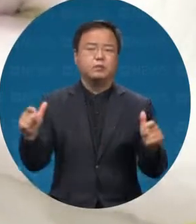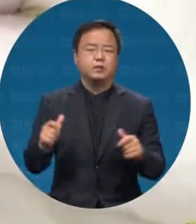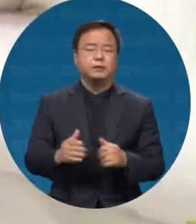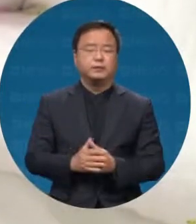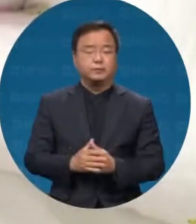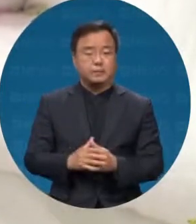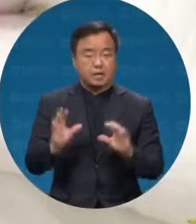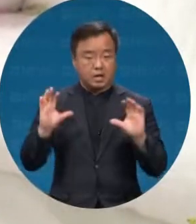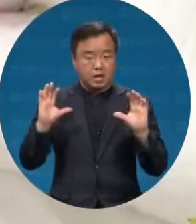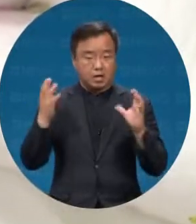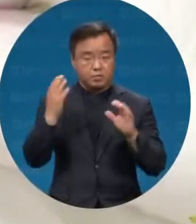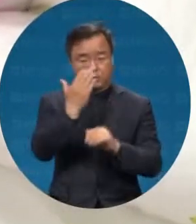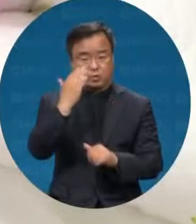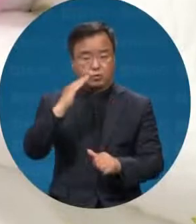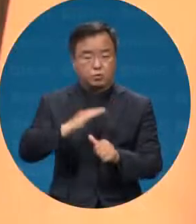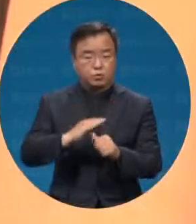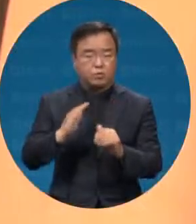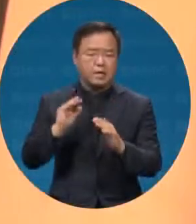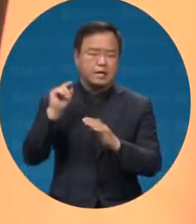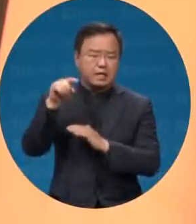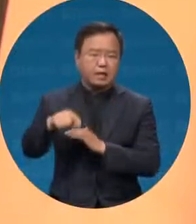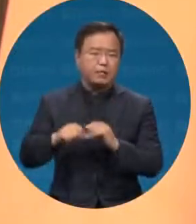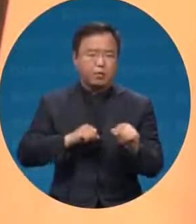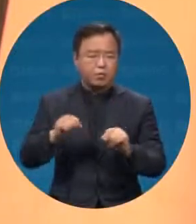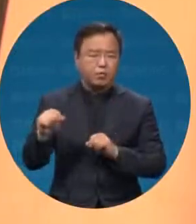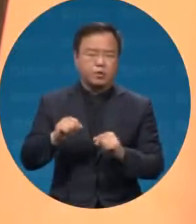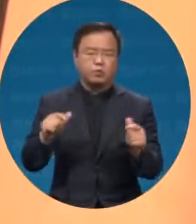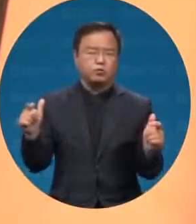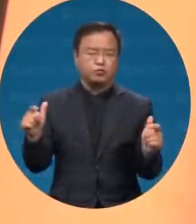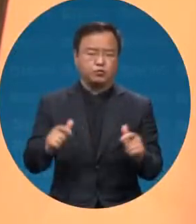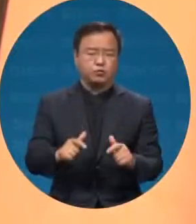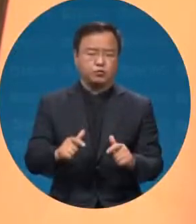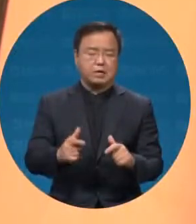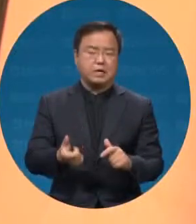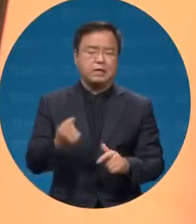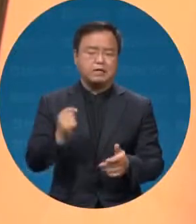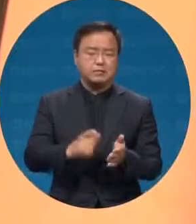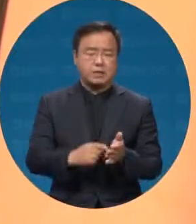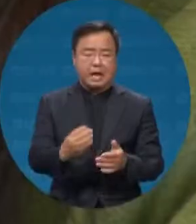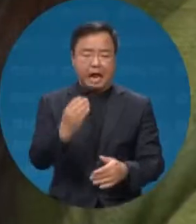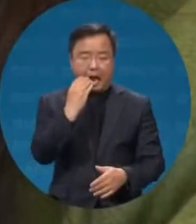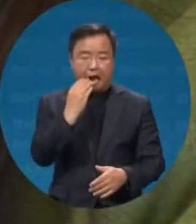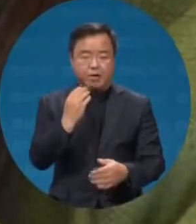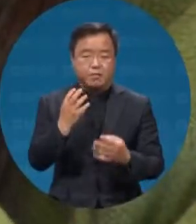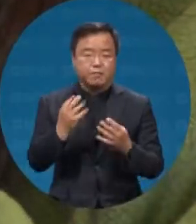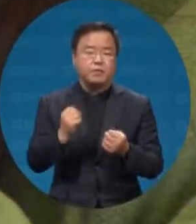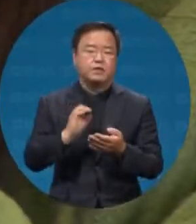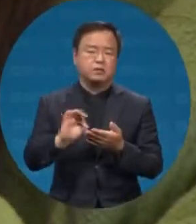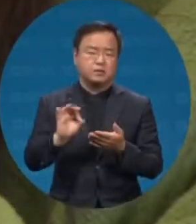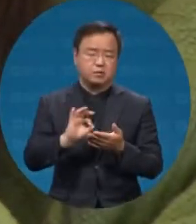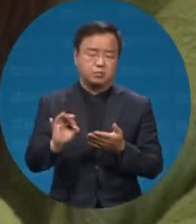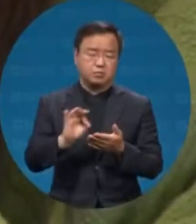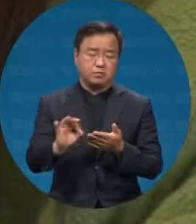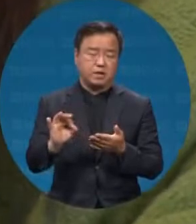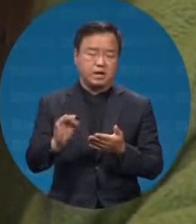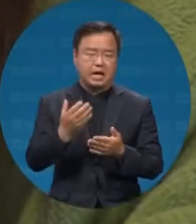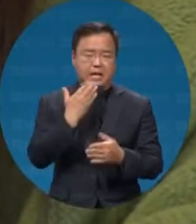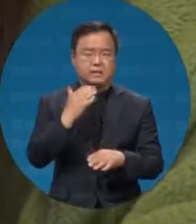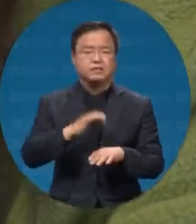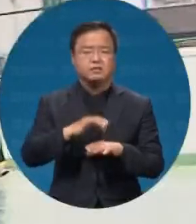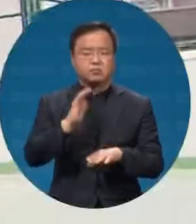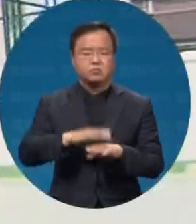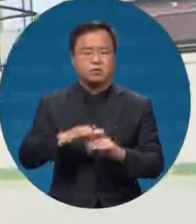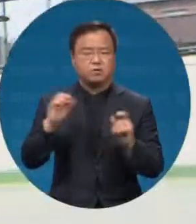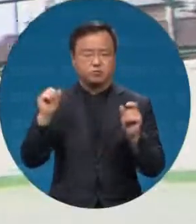청소년의 야외 신체 활동이 줄고 패스트푸드를 이전보다 많이 섭취하는 등 식습관이 무너진 영향이 컸습니다